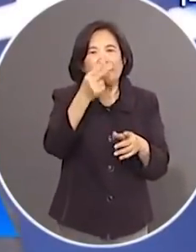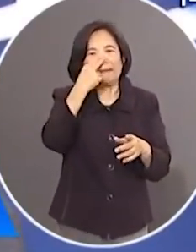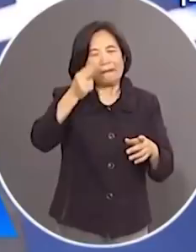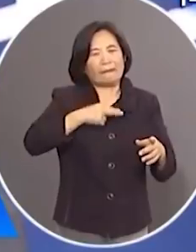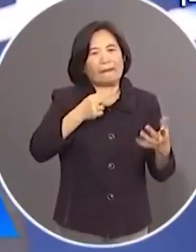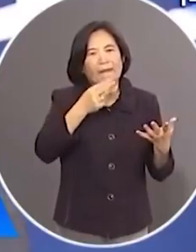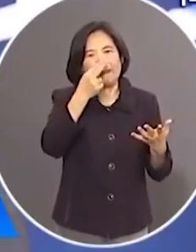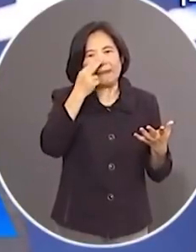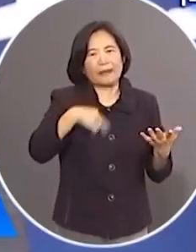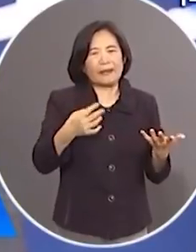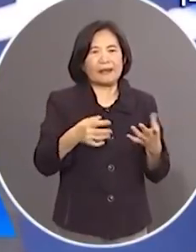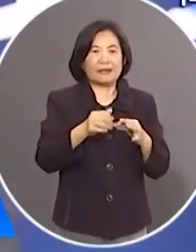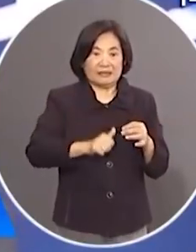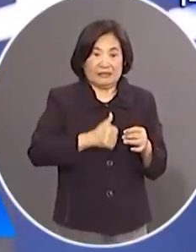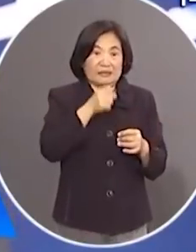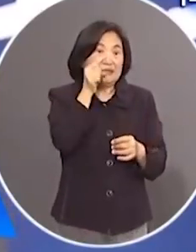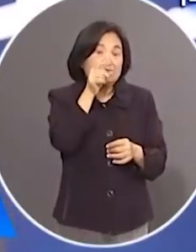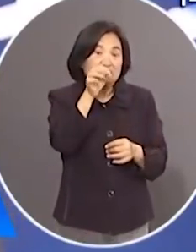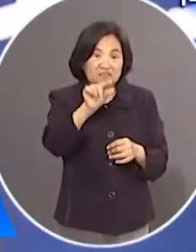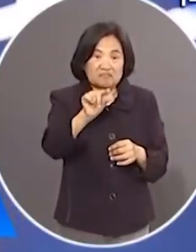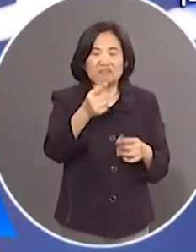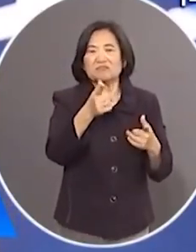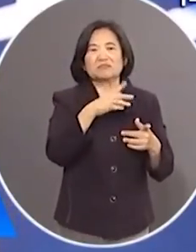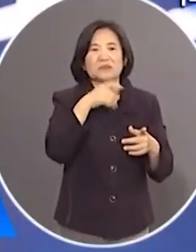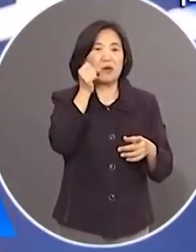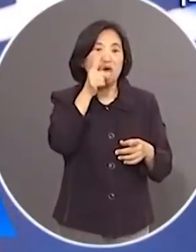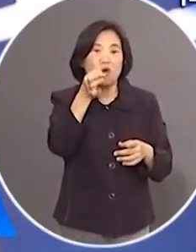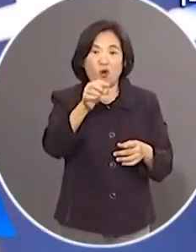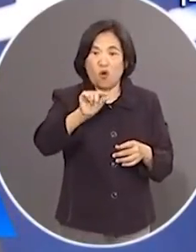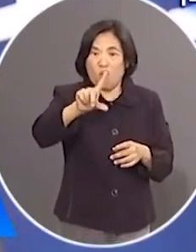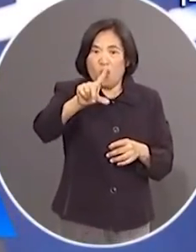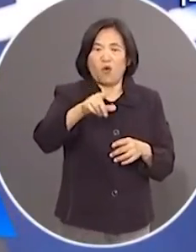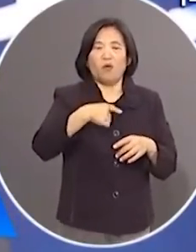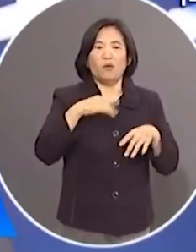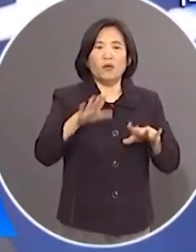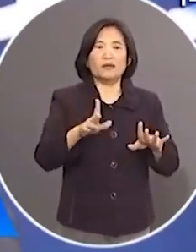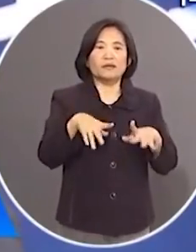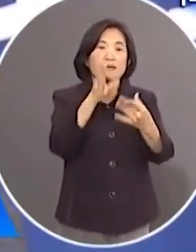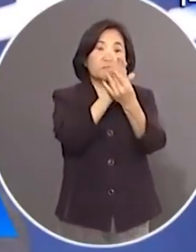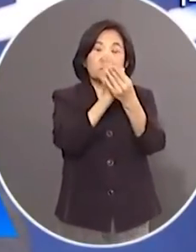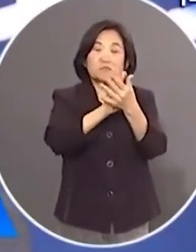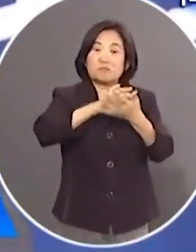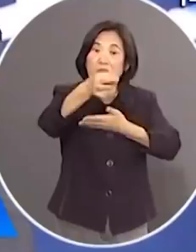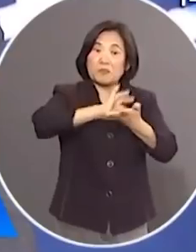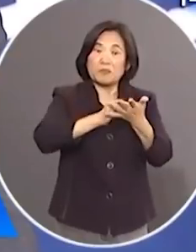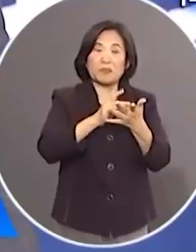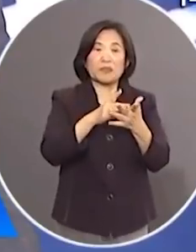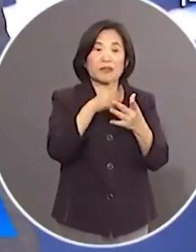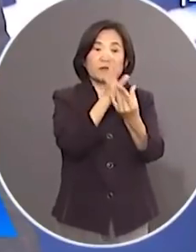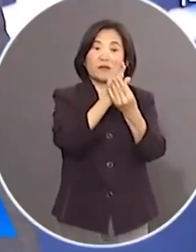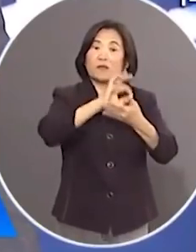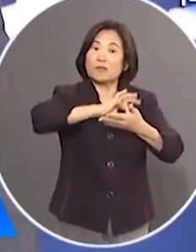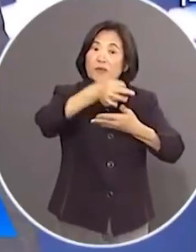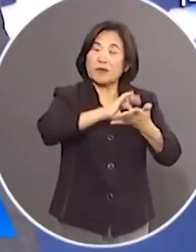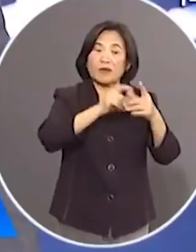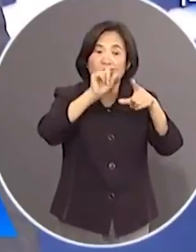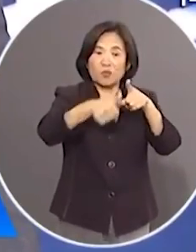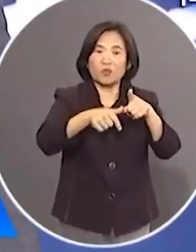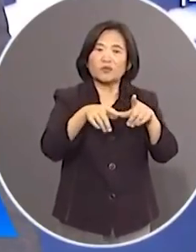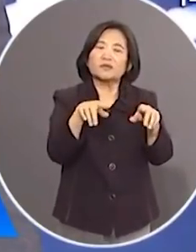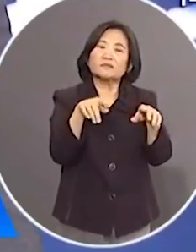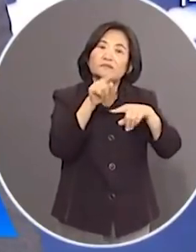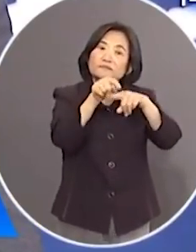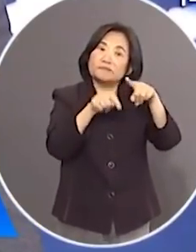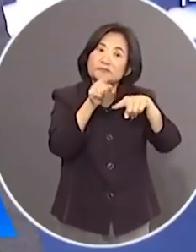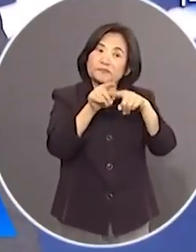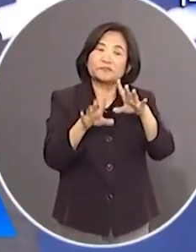是低薪企业，而是高薪企业。像今天证交所公布的上市柜公司平均工